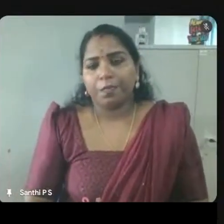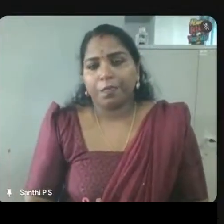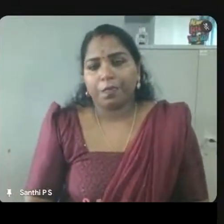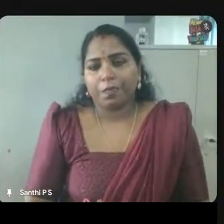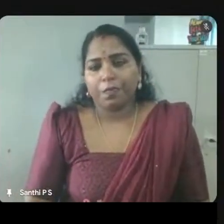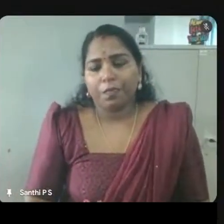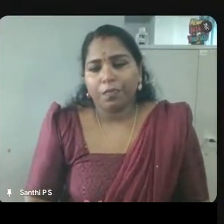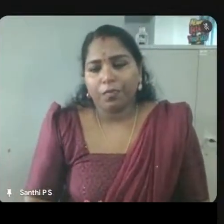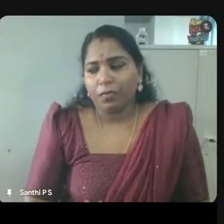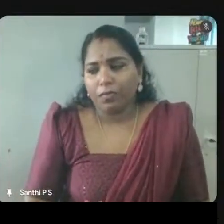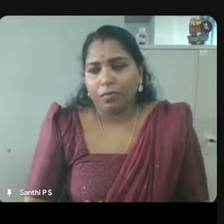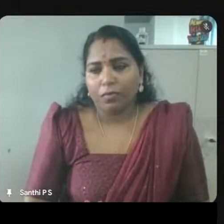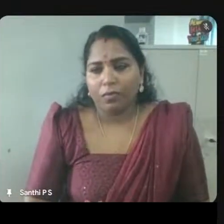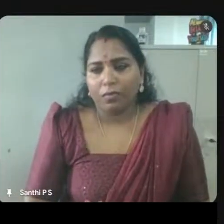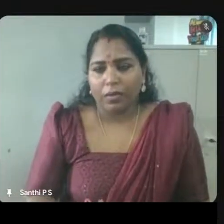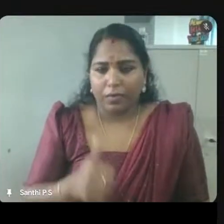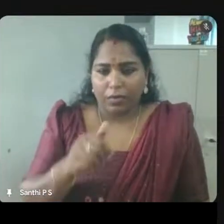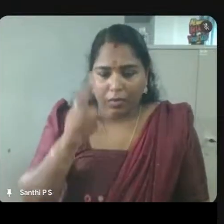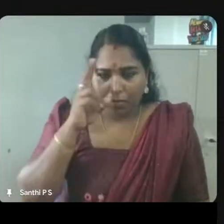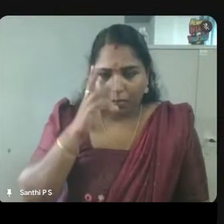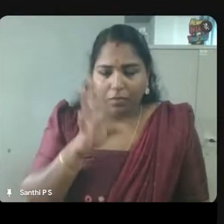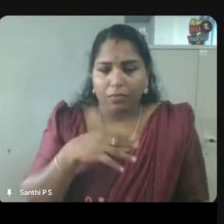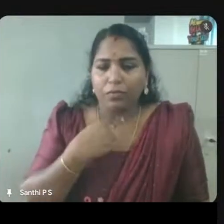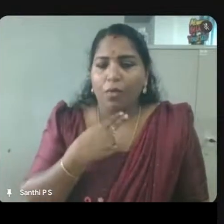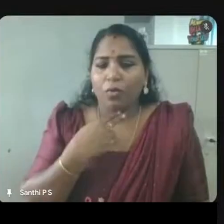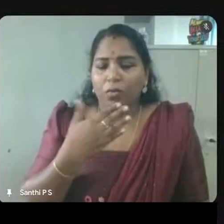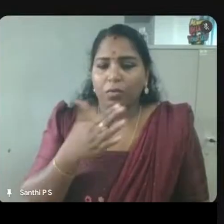മറ്റാർക്കെങ്കിലും ഉണ്ടെന്നുണ്ടെങ്കിൽ മൈക്ക് ഓൺ ആക്കി ഇപ്പൊ ചോദിക്കാവുന്നതാണ്.